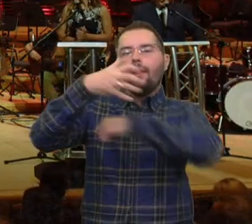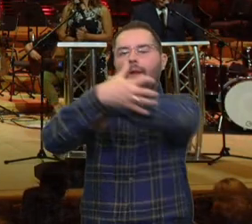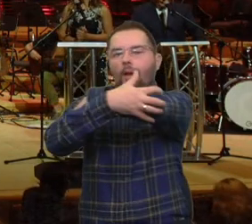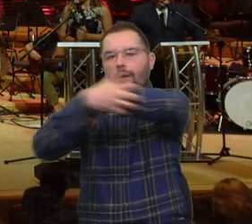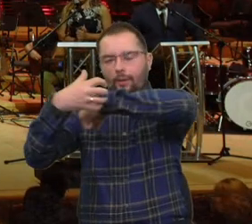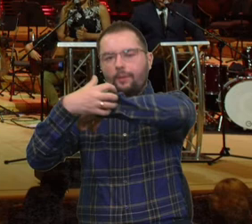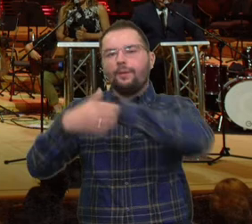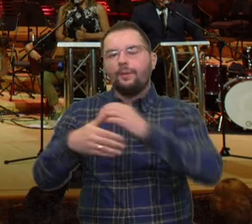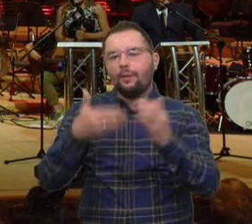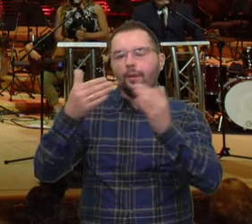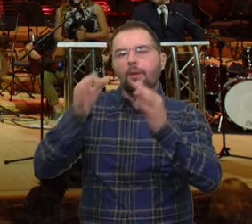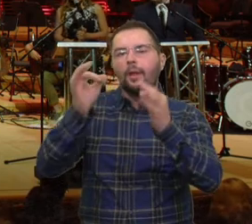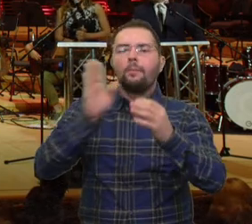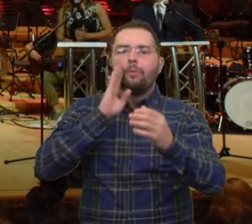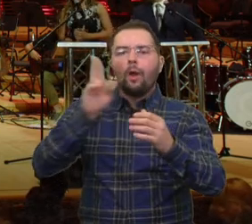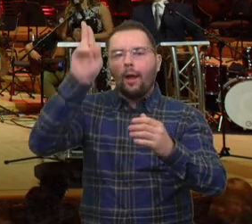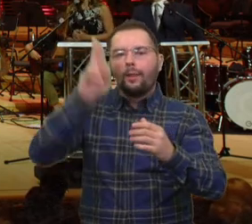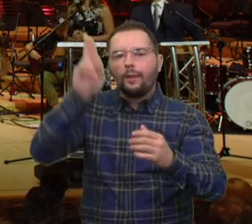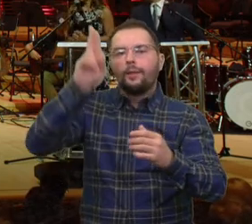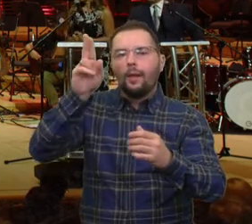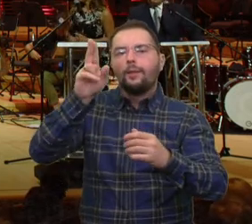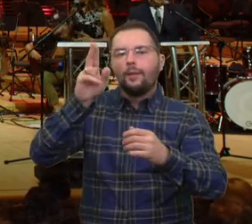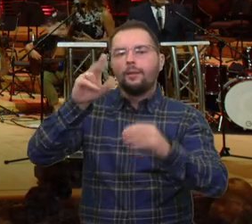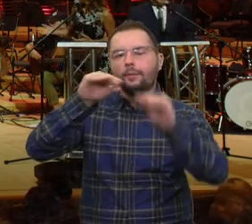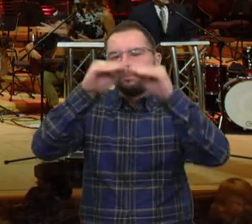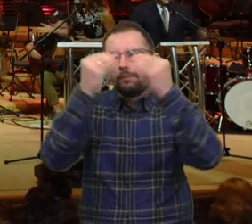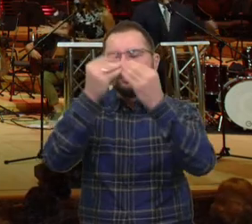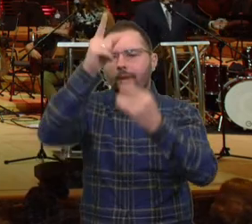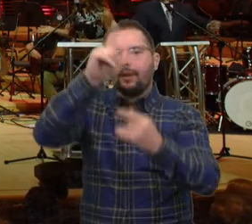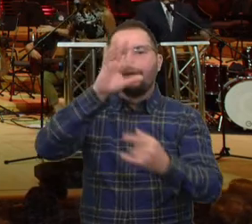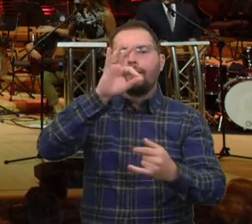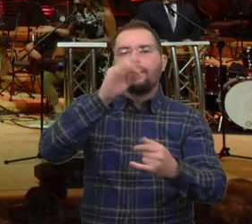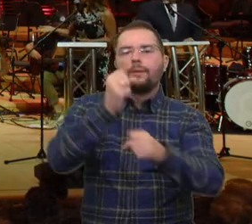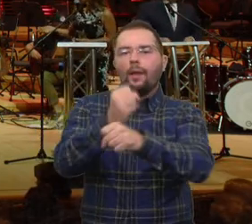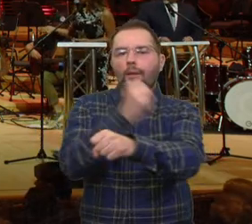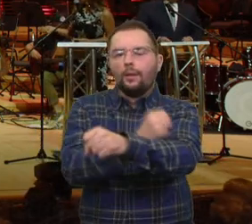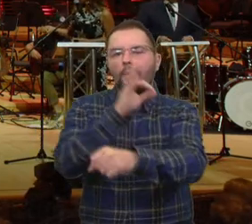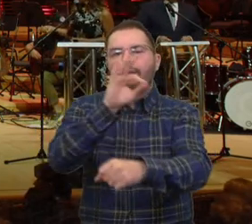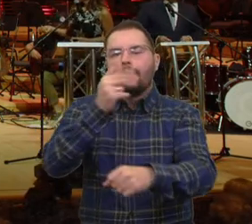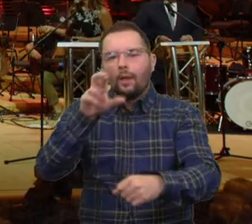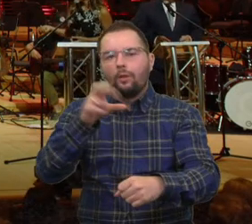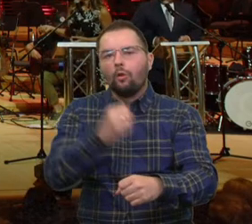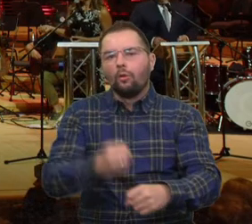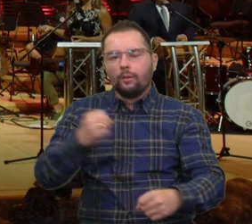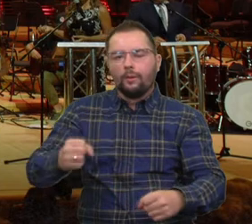mandat senatora. Panowie prezydenci uciekli, a tu nie wiem, czy była szansa na wspólne zdjęcie.